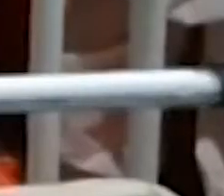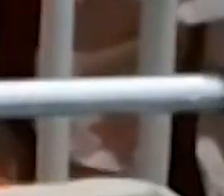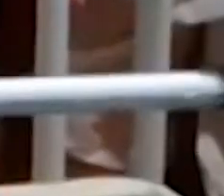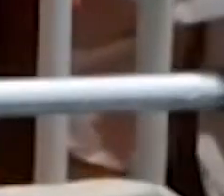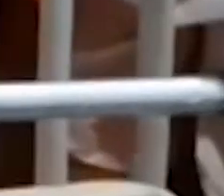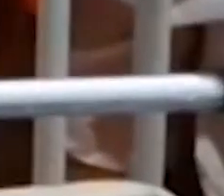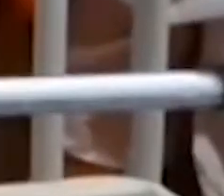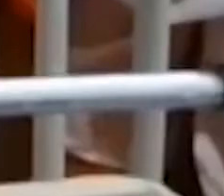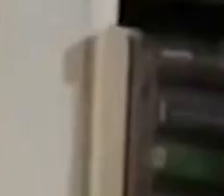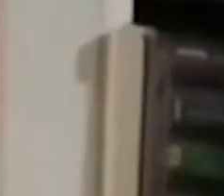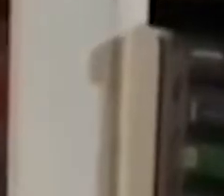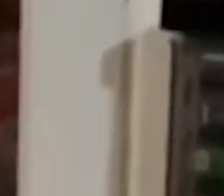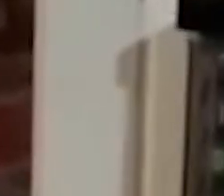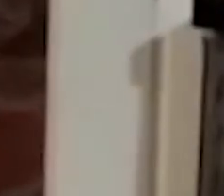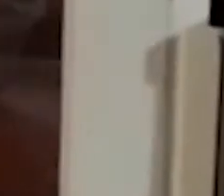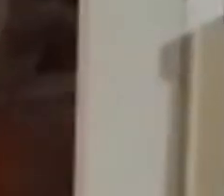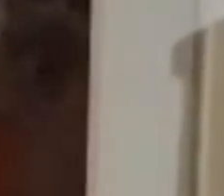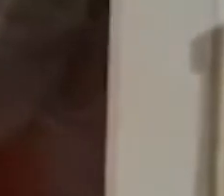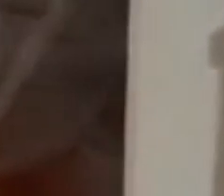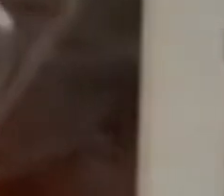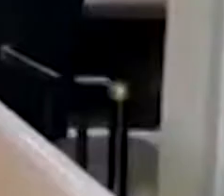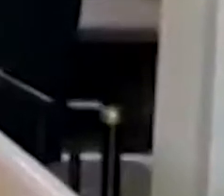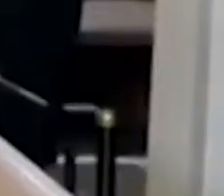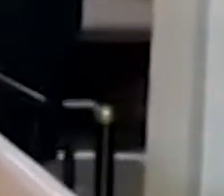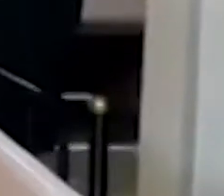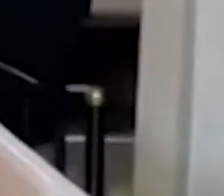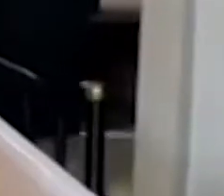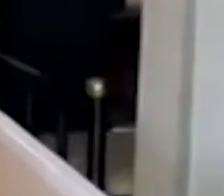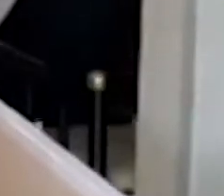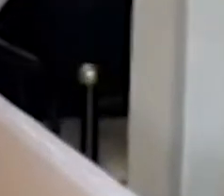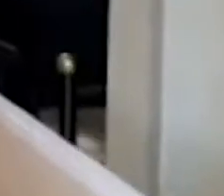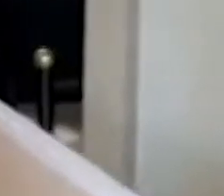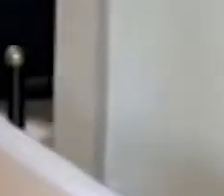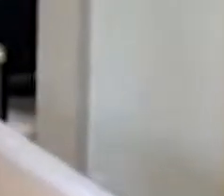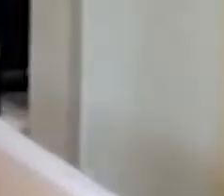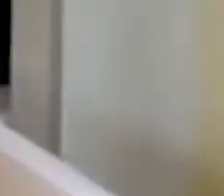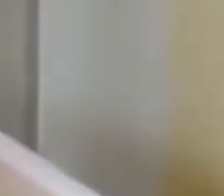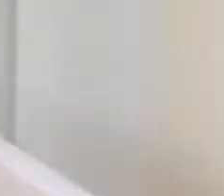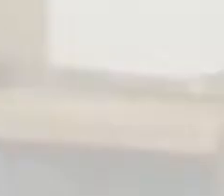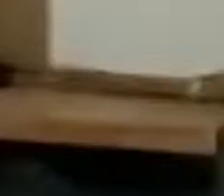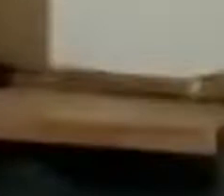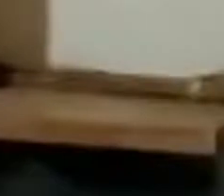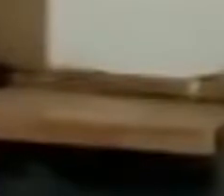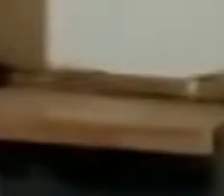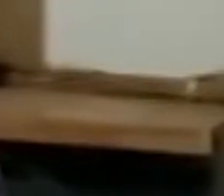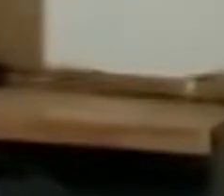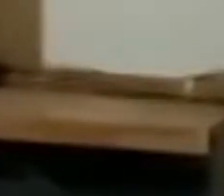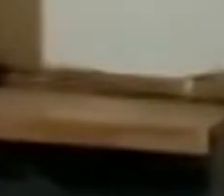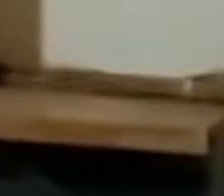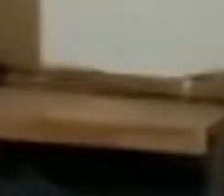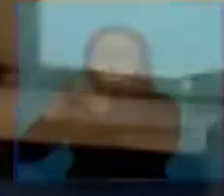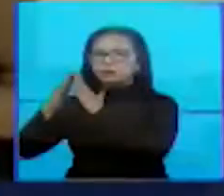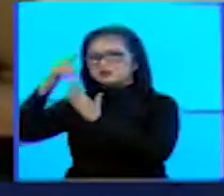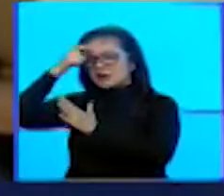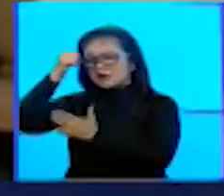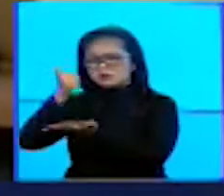Tes PCR dilakukan saat korban dilarikan ke rumah sakit usai korban terjatuh di kamar mandi. Mau ngecek,